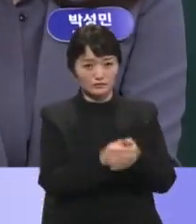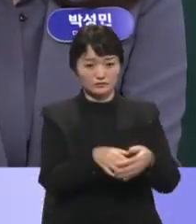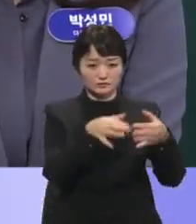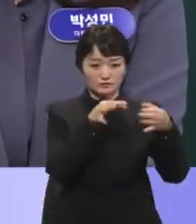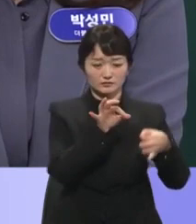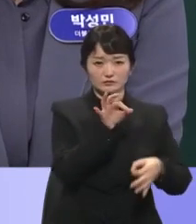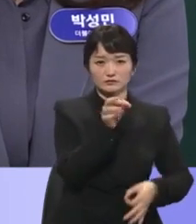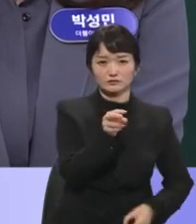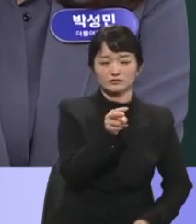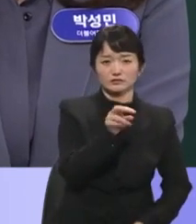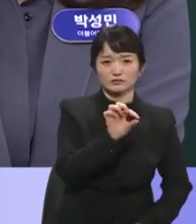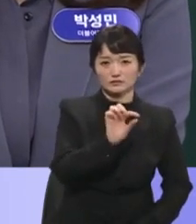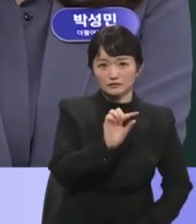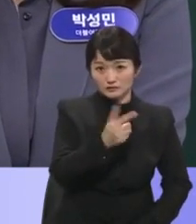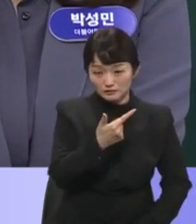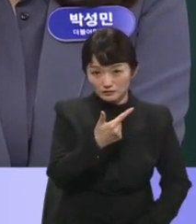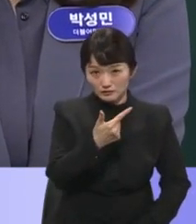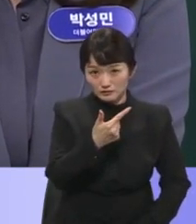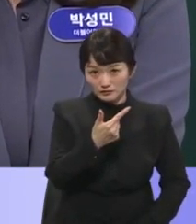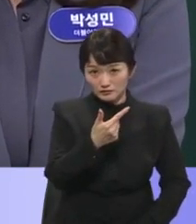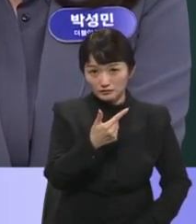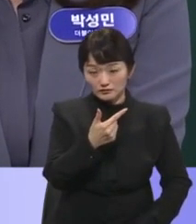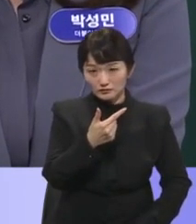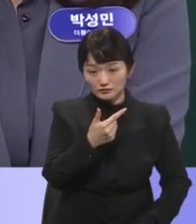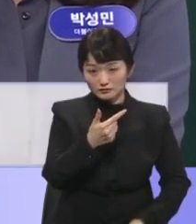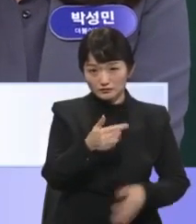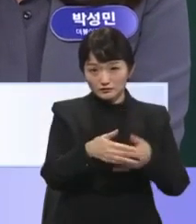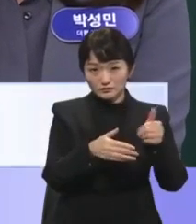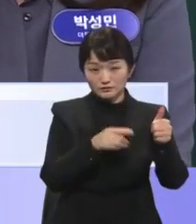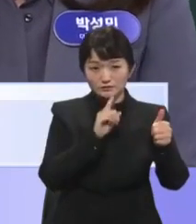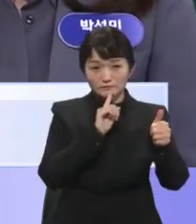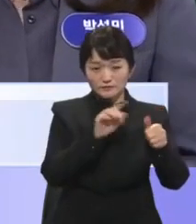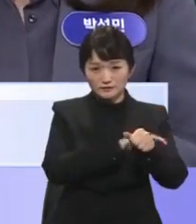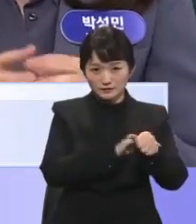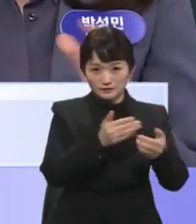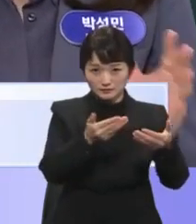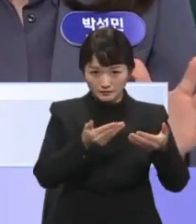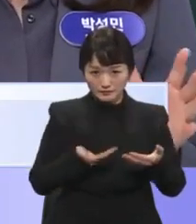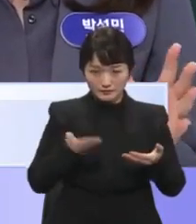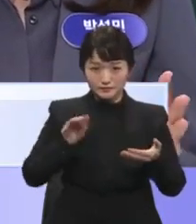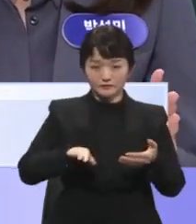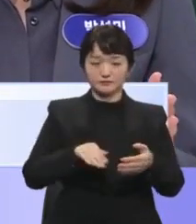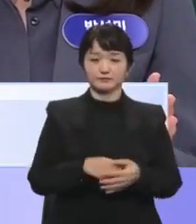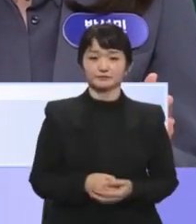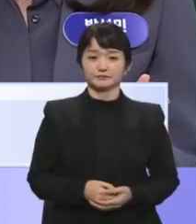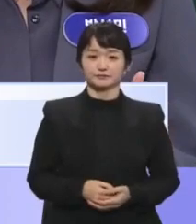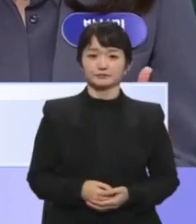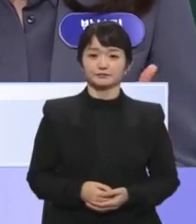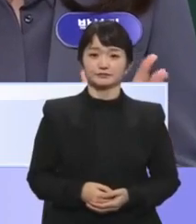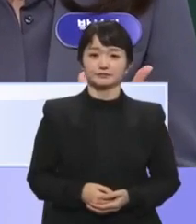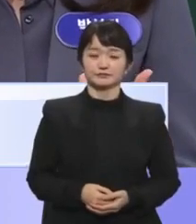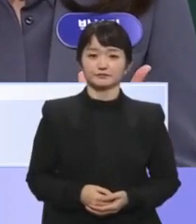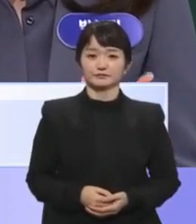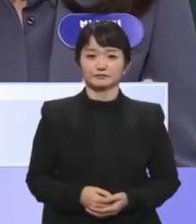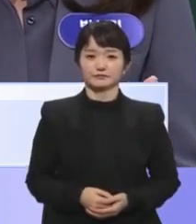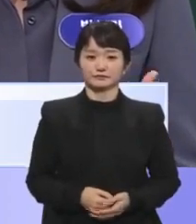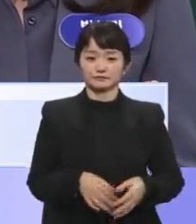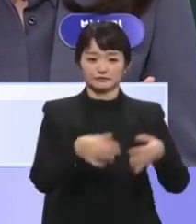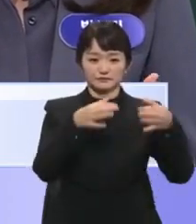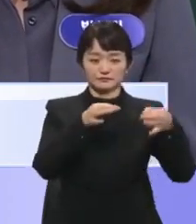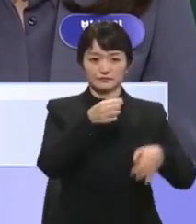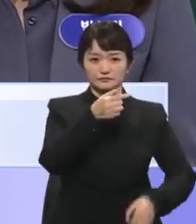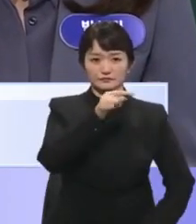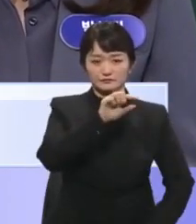실장의 말도 새겨 들어야 되는 부분이 있지만서도 저는 사실이 싸움을 보면서 김남국 의원이 왜 여기에